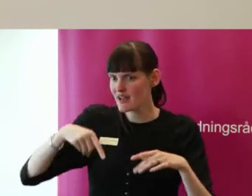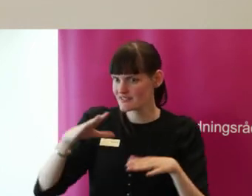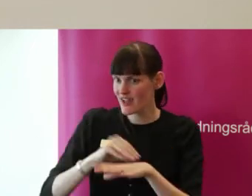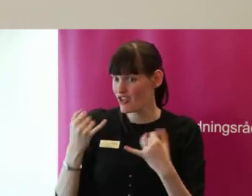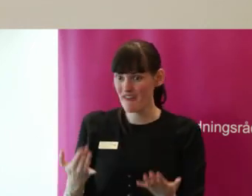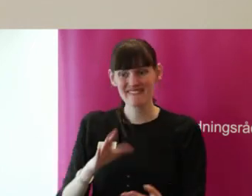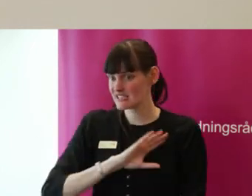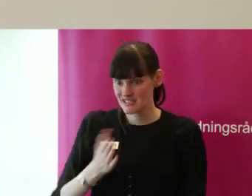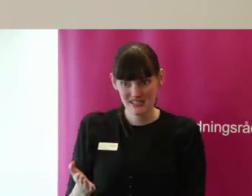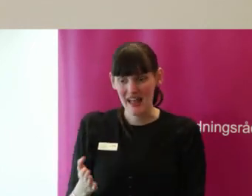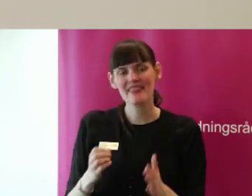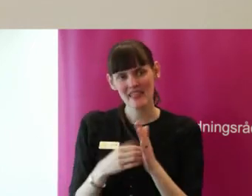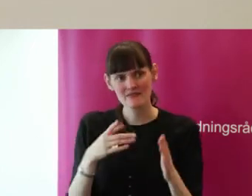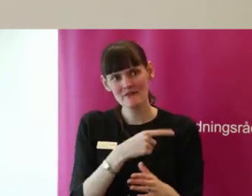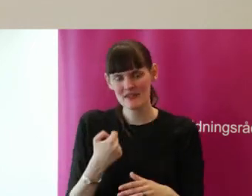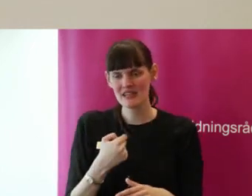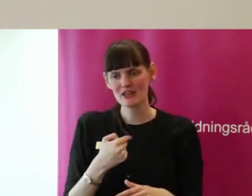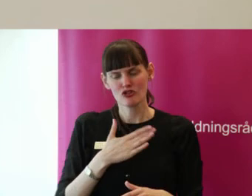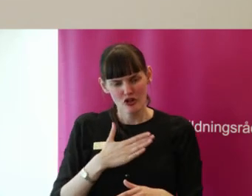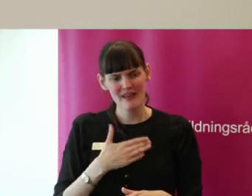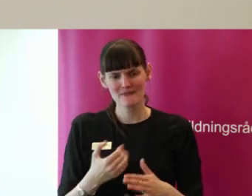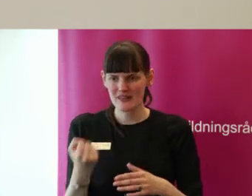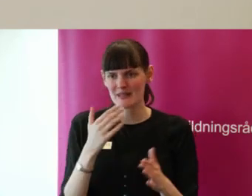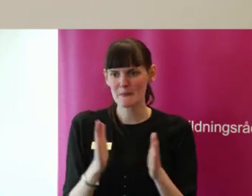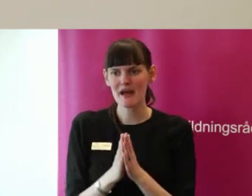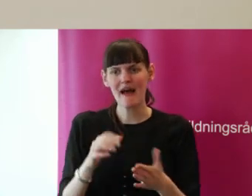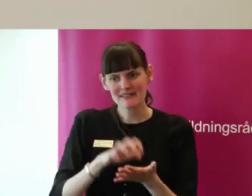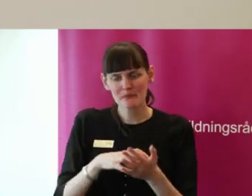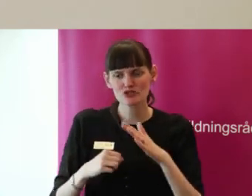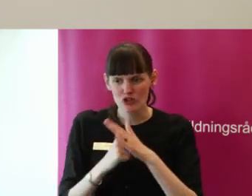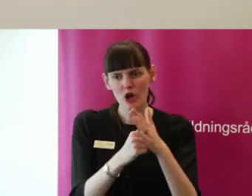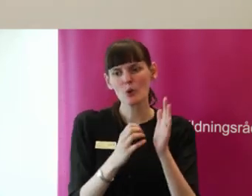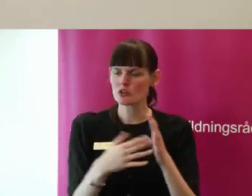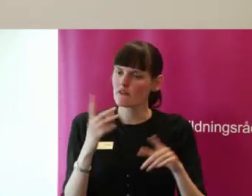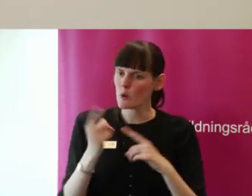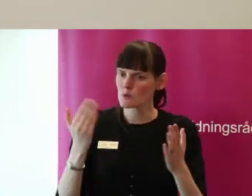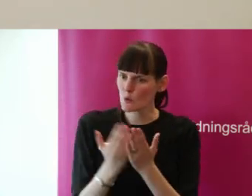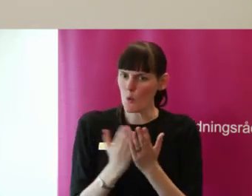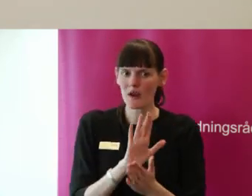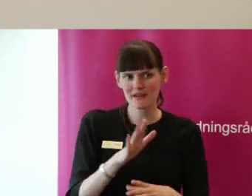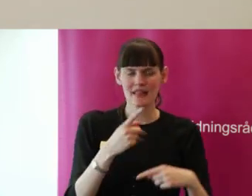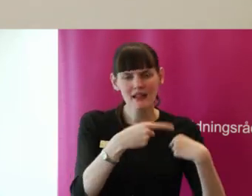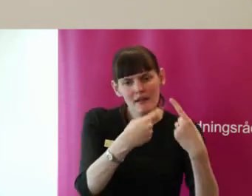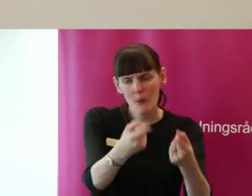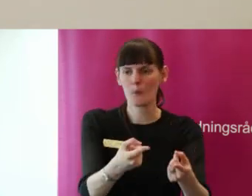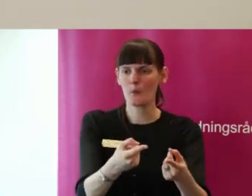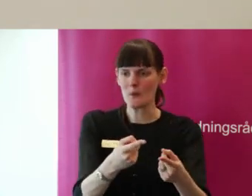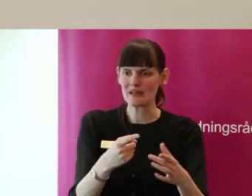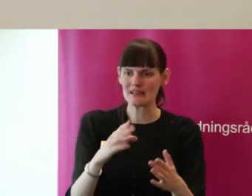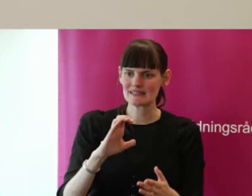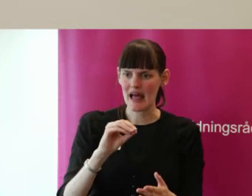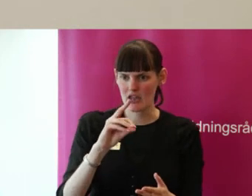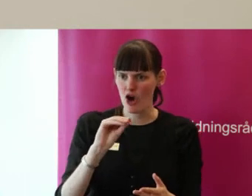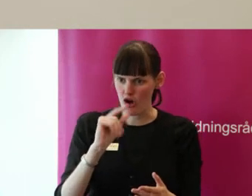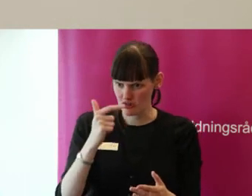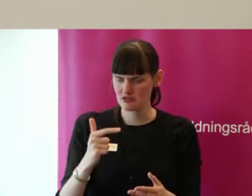med samhällsstödsmodellen igen. Därför en folkhögskolas kultur och tradition bygger mycket på sin särart som är utvecklat under lång